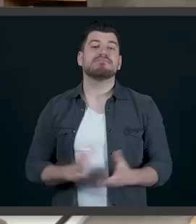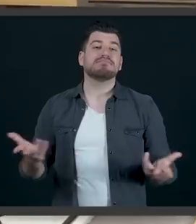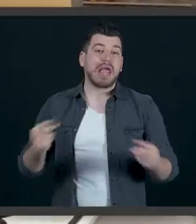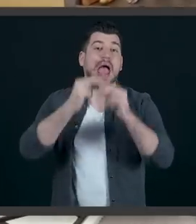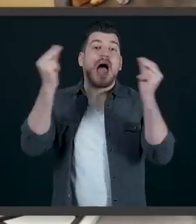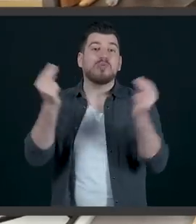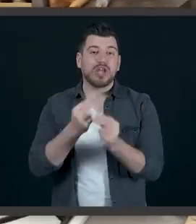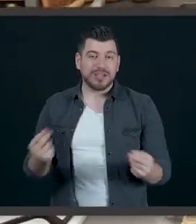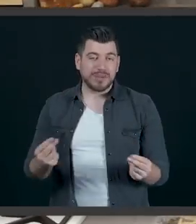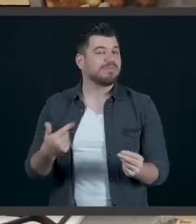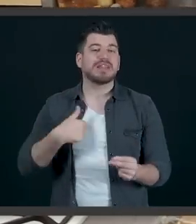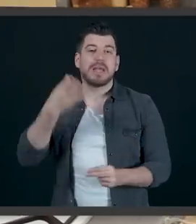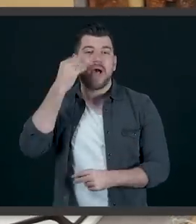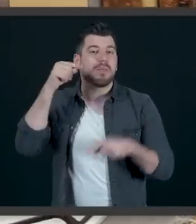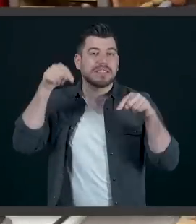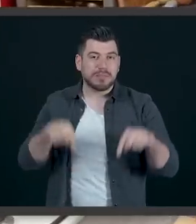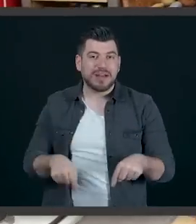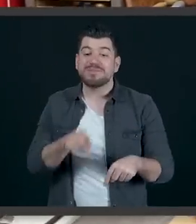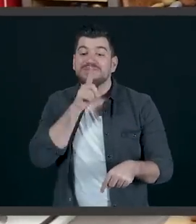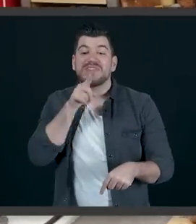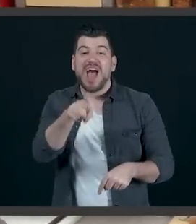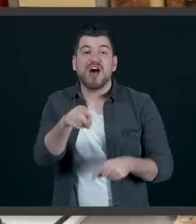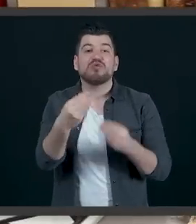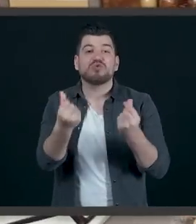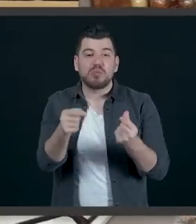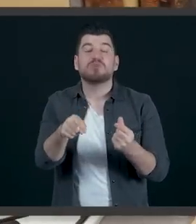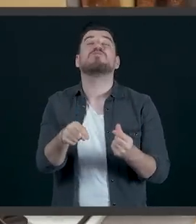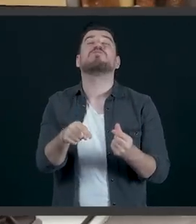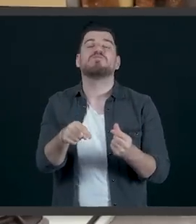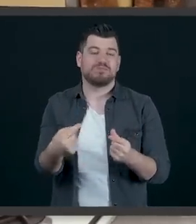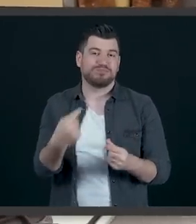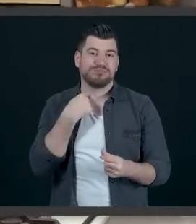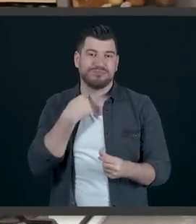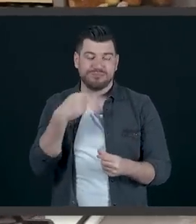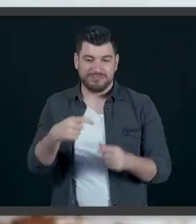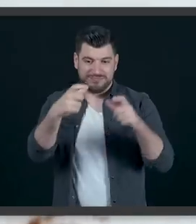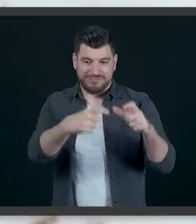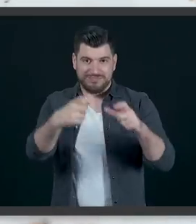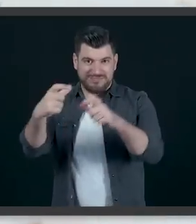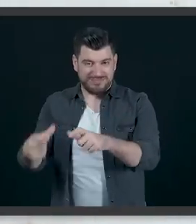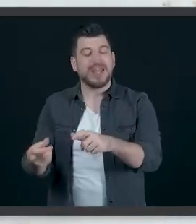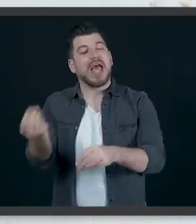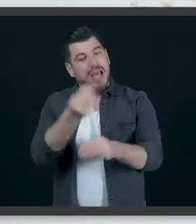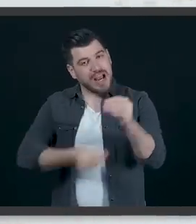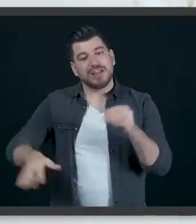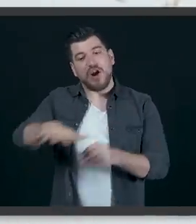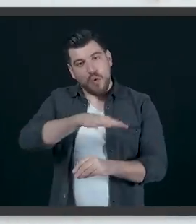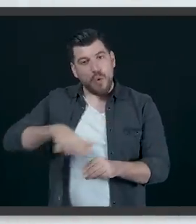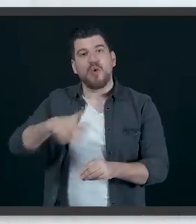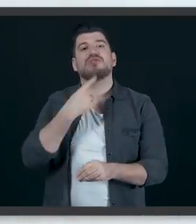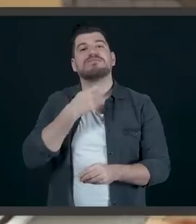Λοιπόν, άρα, ηθικό δίδαγμα της ημέρας. Αυτό το κόλπο δεν γίνεται. Βάλτε μπόλικ φτιάχνει